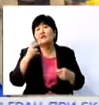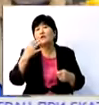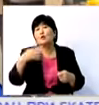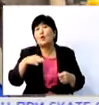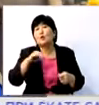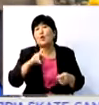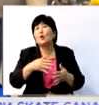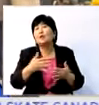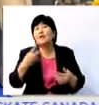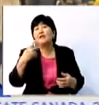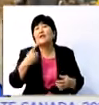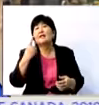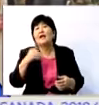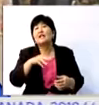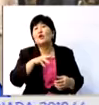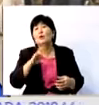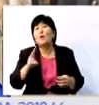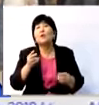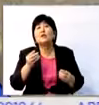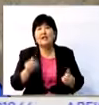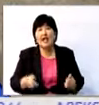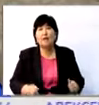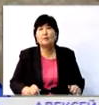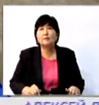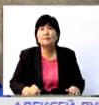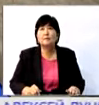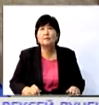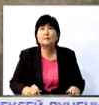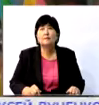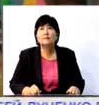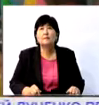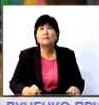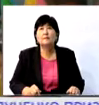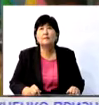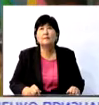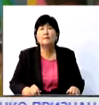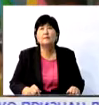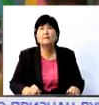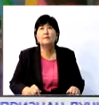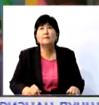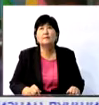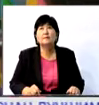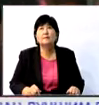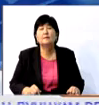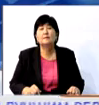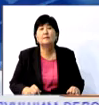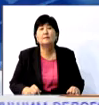тонн продукции на 21 миллион тенге. Алина Параджан, Адильжан Бердыбеков и Саша Арипов, Досхан Сатпай, телеканал